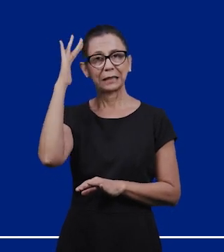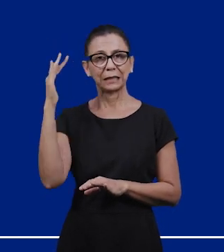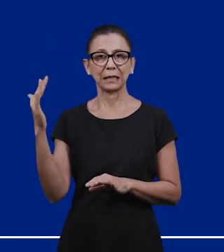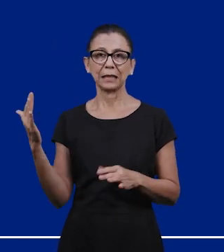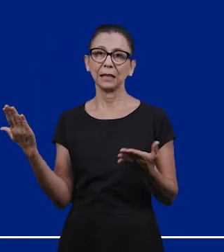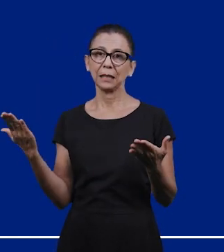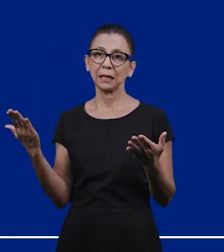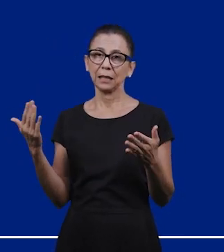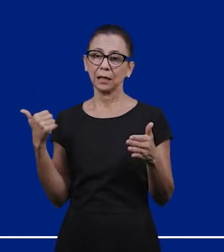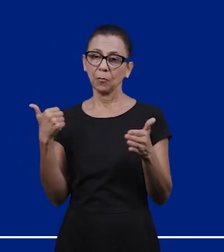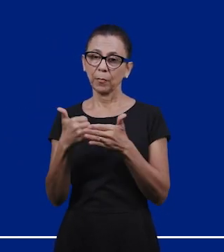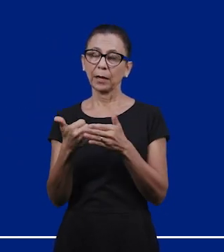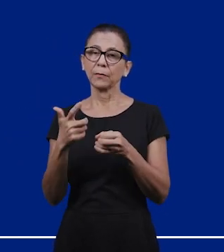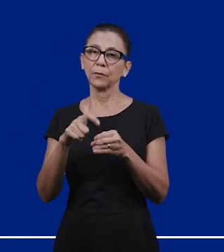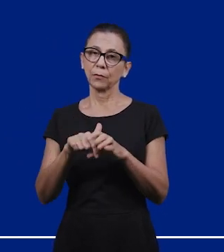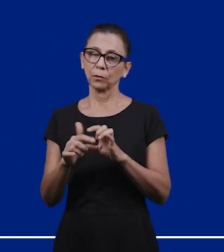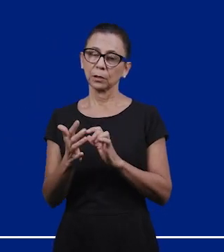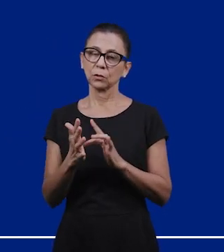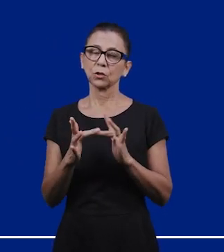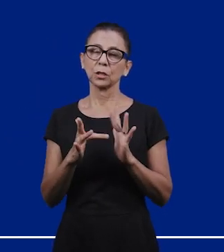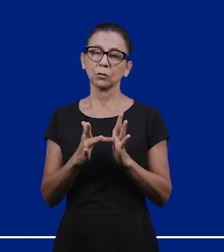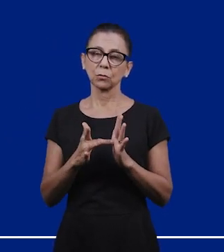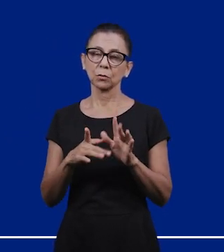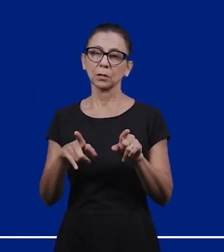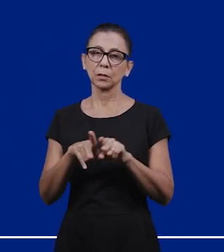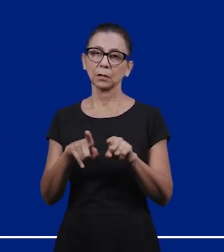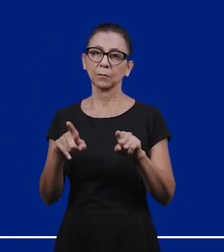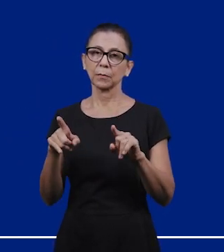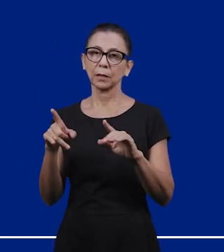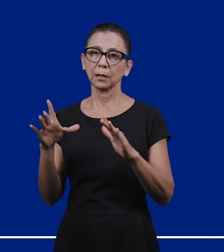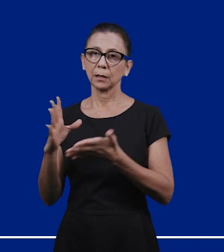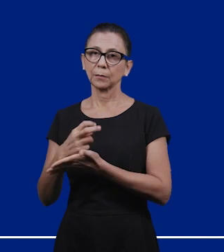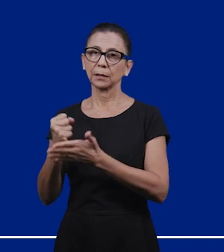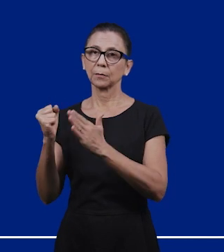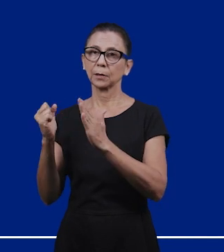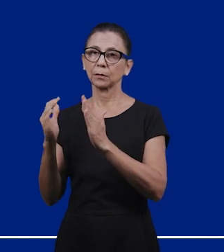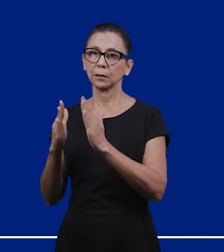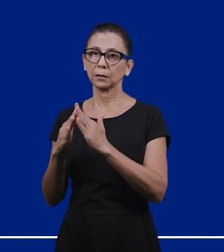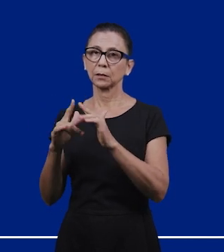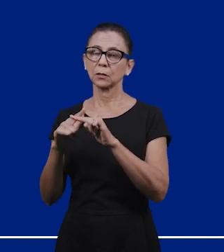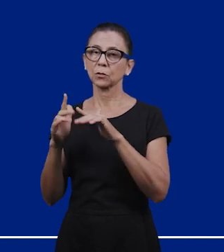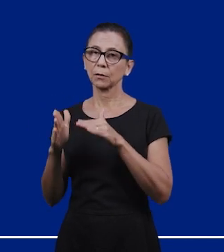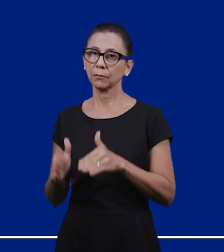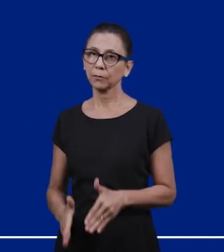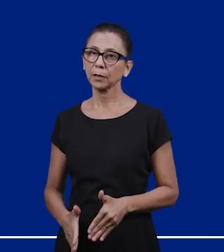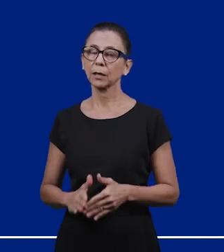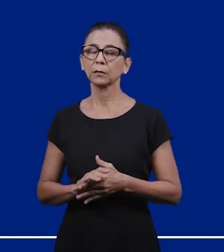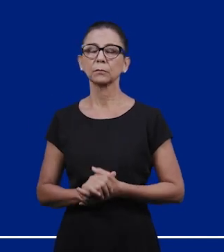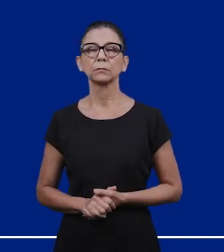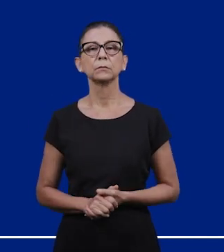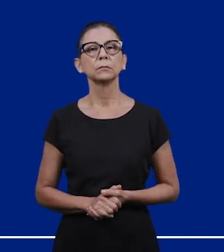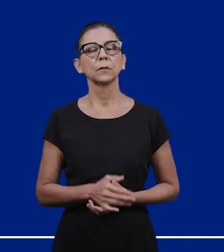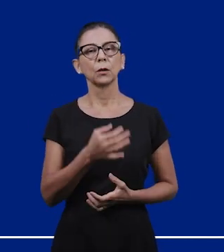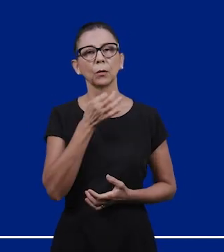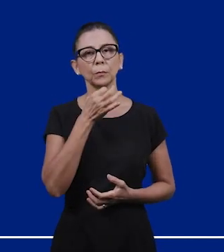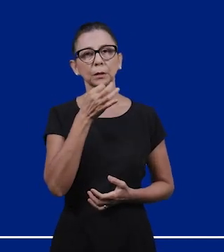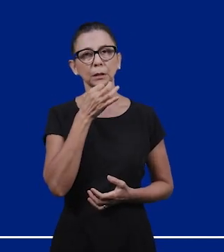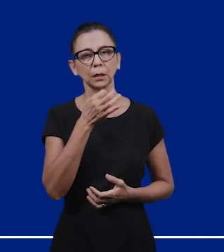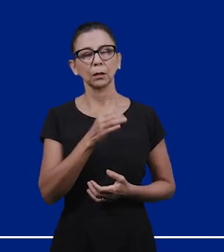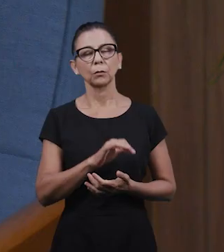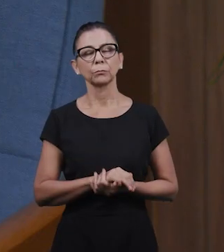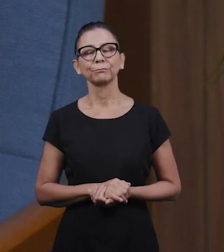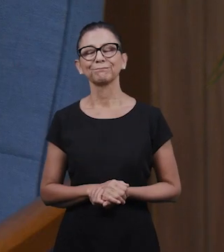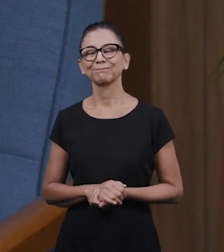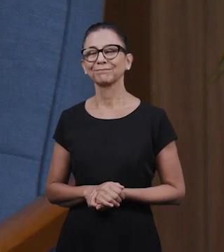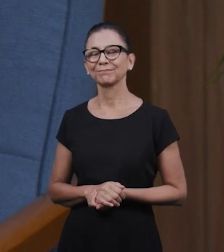le moment du bientôt, l'enlèvement de l'Église fidèle. Ça, c'est la participation en commentaire de Philippe